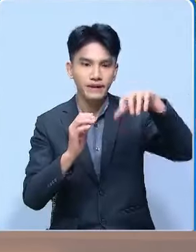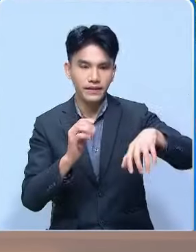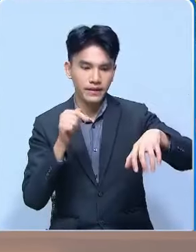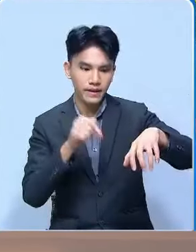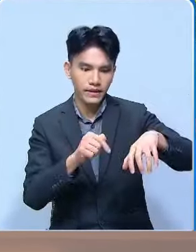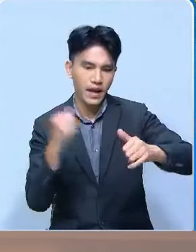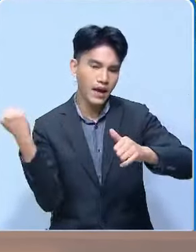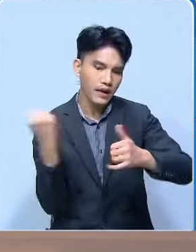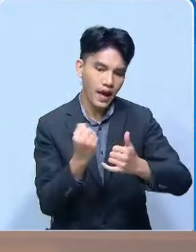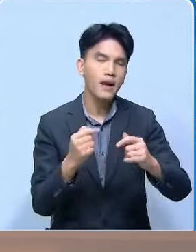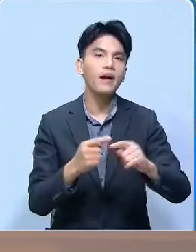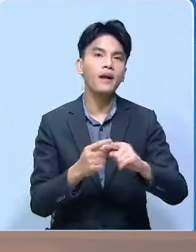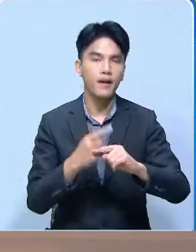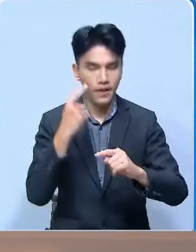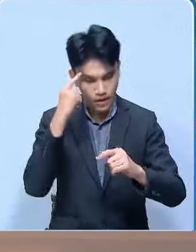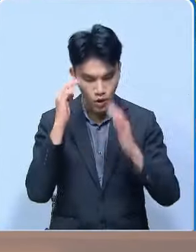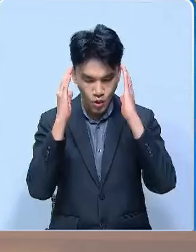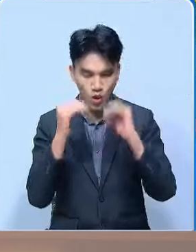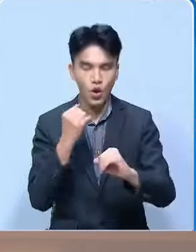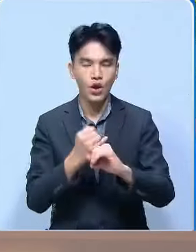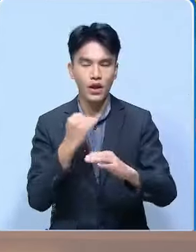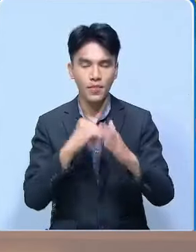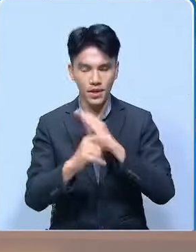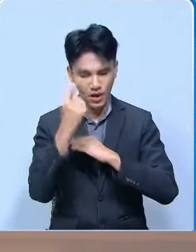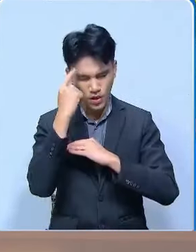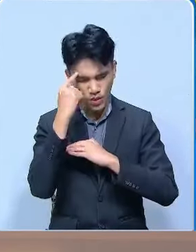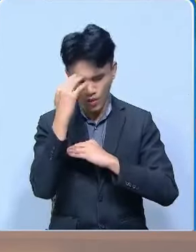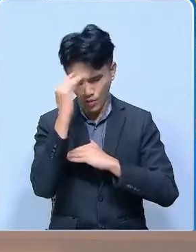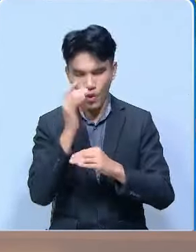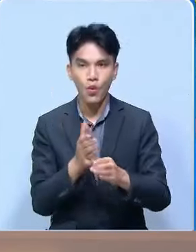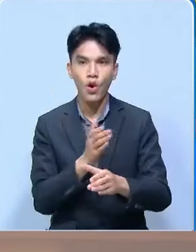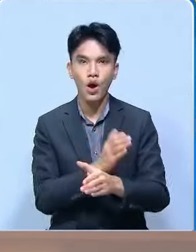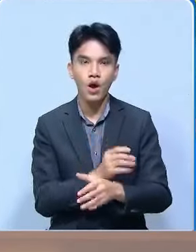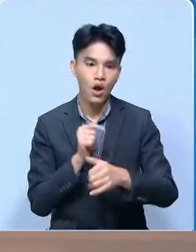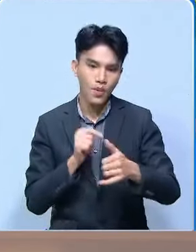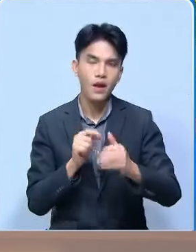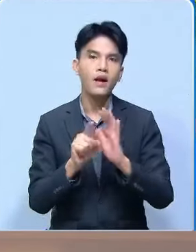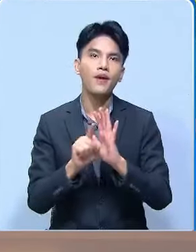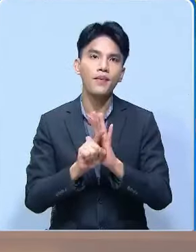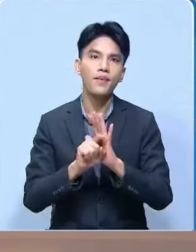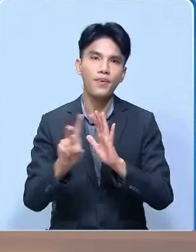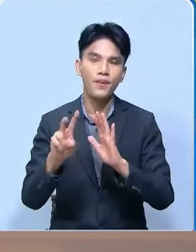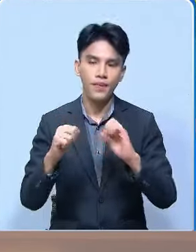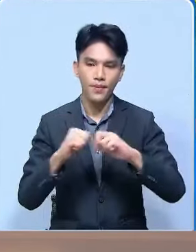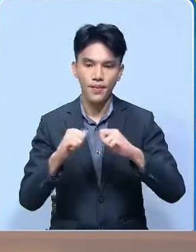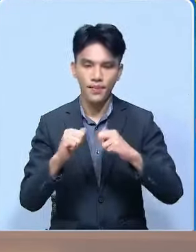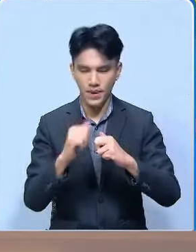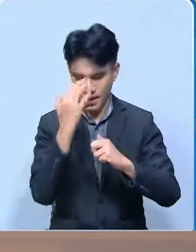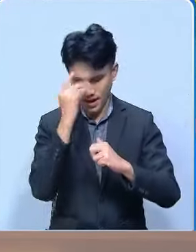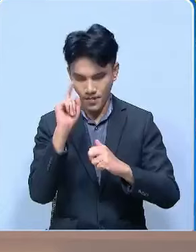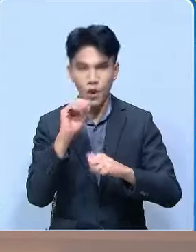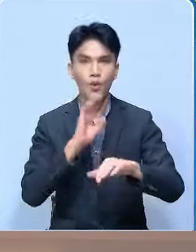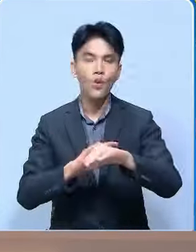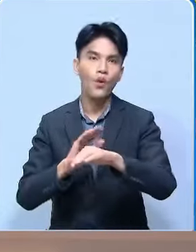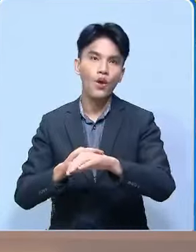รู้ตัวผู้ก่อเหตุแล้วนะคะเพราะว่าคุณลุงคนนี้เคยถูกขู่ถึง2ครั้งปมเหตุมาจากที่คุณลุงเนี่ยไปเตือนวั